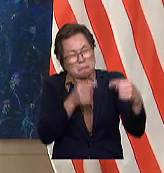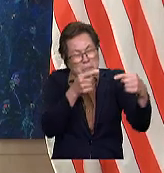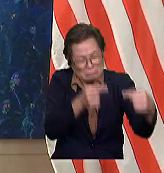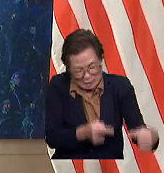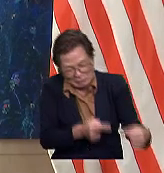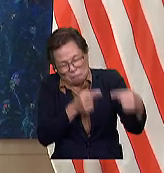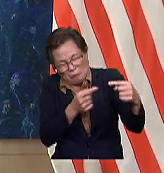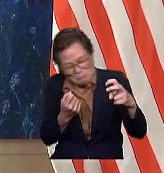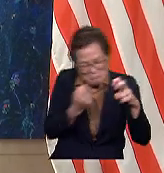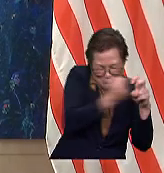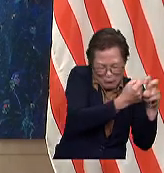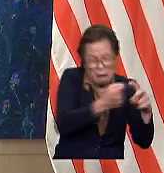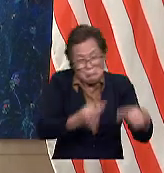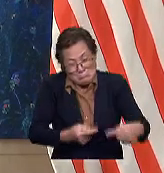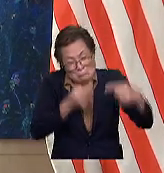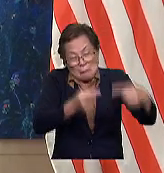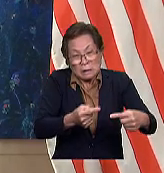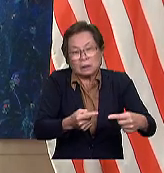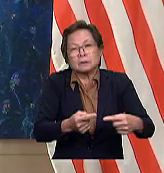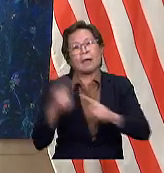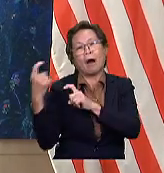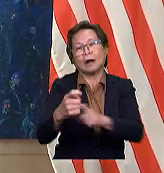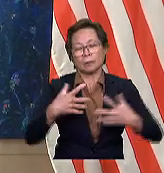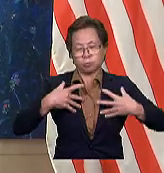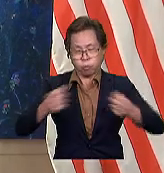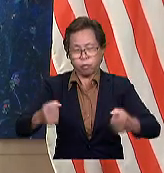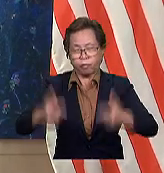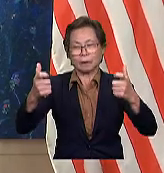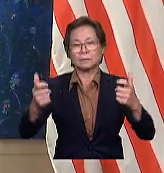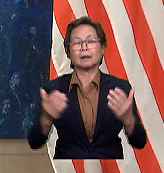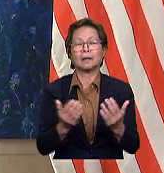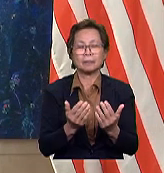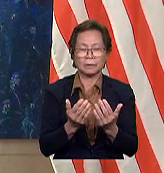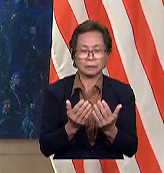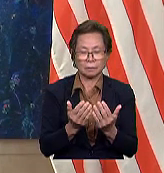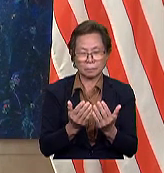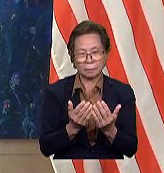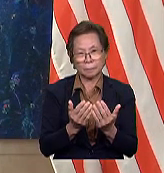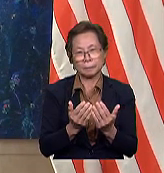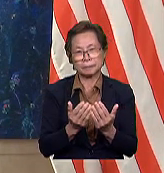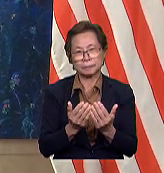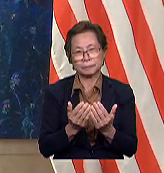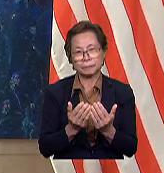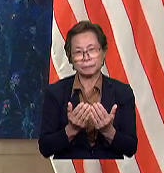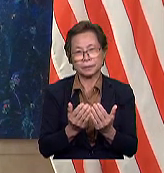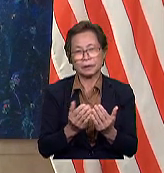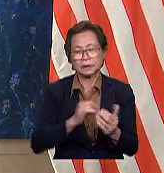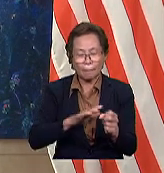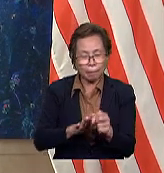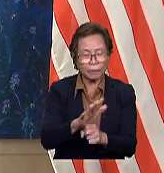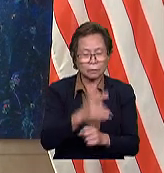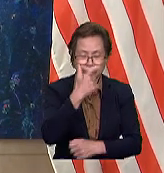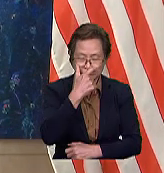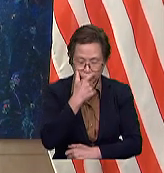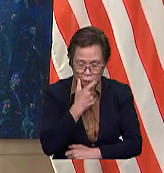Kobe 19 ini diberikan kesembuhan segera Amin ya Robbal aneh Hai saya dengan penuh